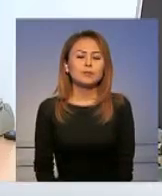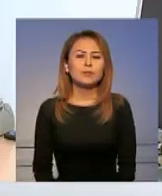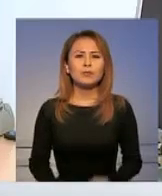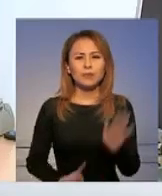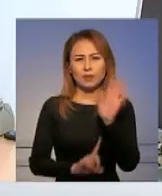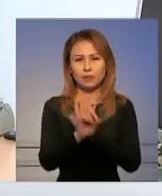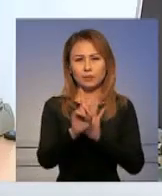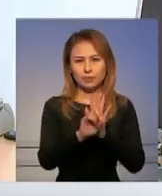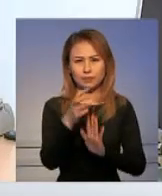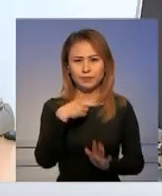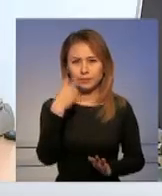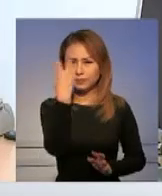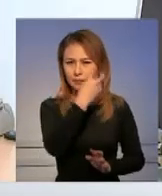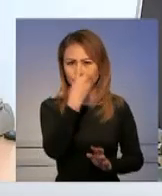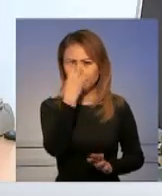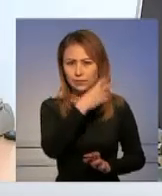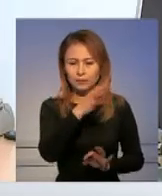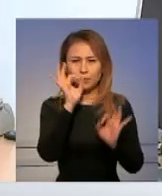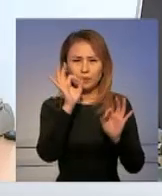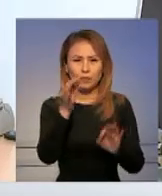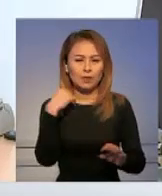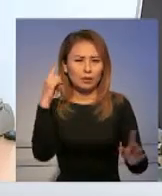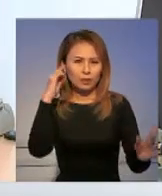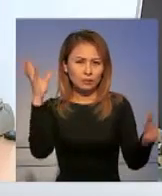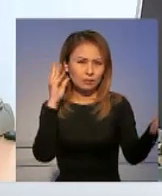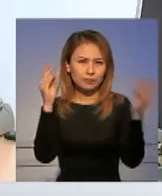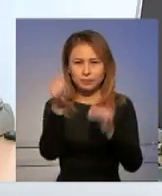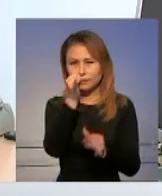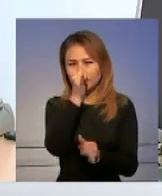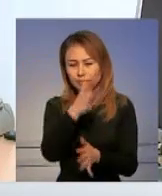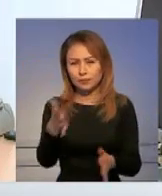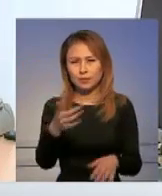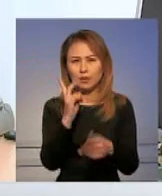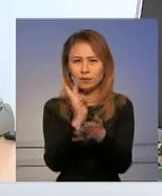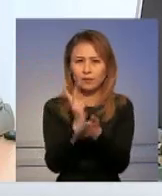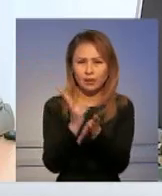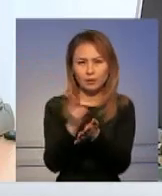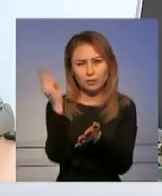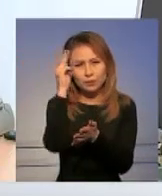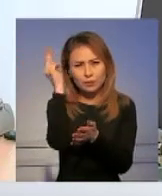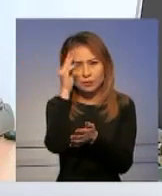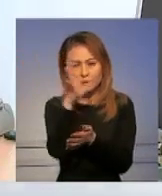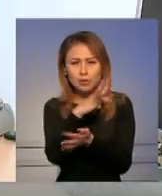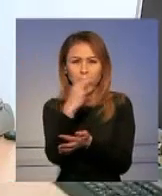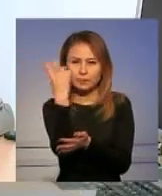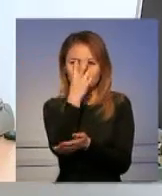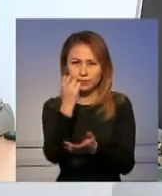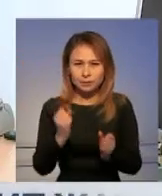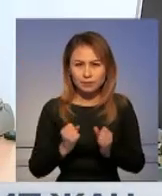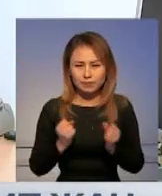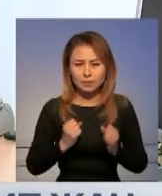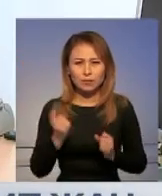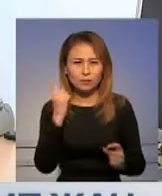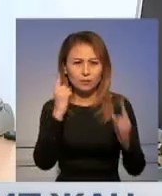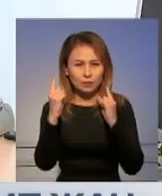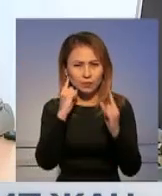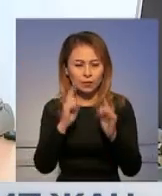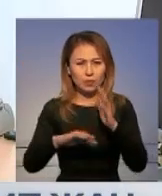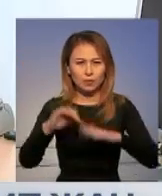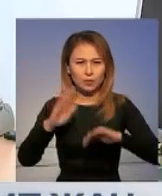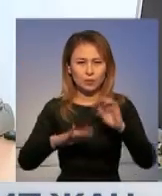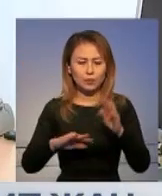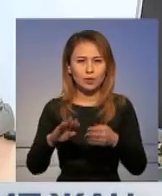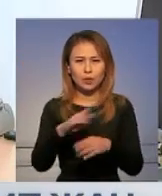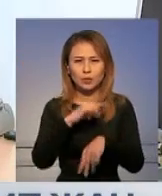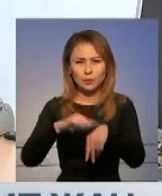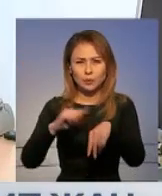Бастапқыда көзім көрмегендіктен дұрыс ақпарат ала алмай 2-3-ке оқып жүрдім. Кейіннен көзім көрмесе де естіп, ұстап сезетін қолым